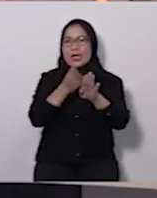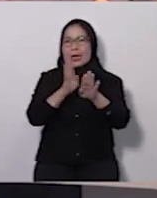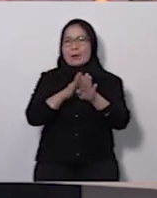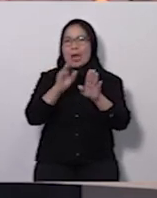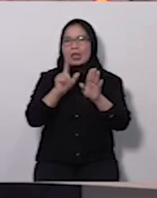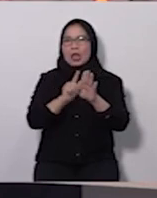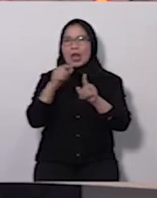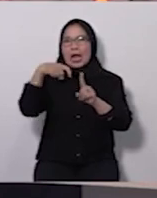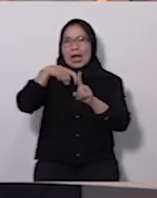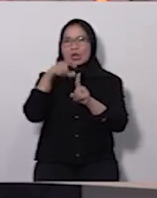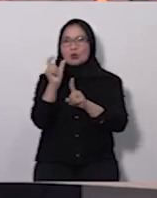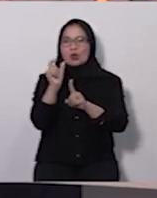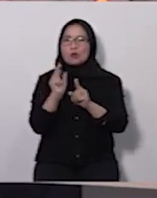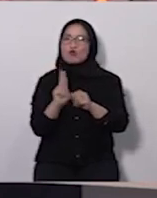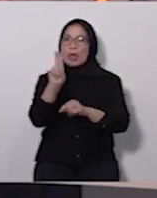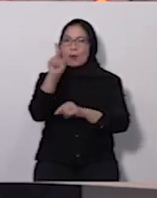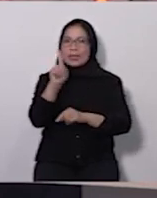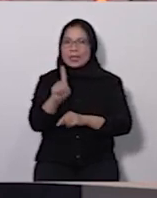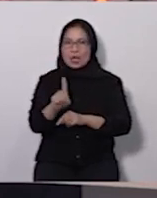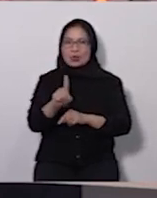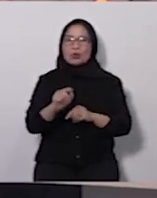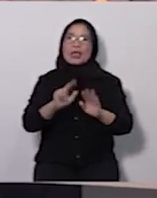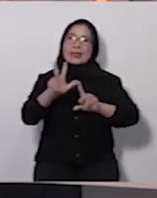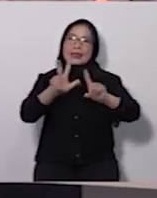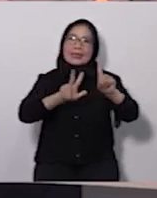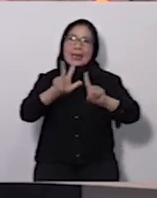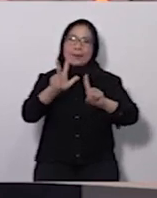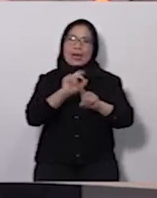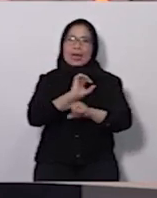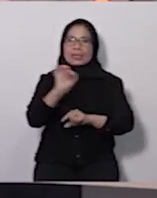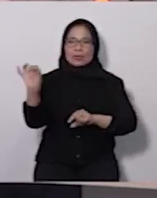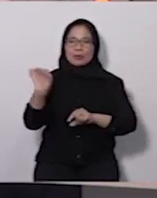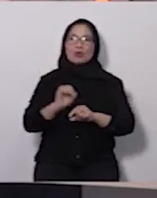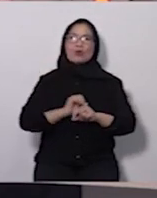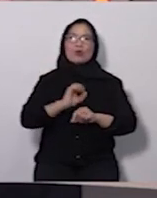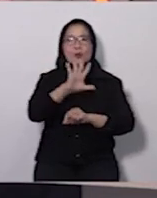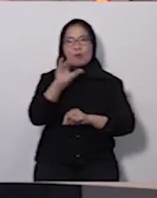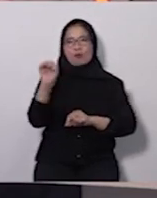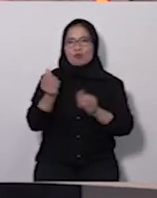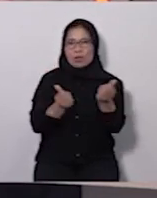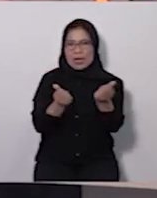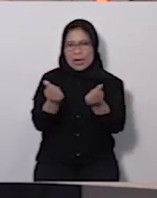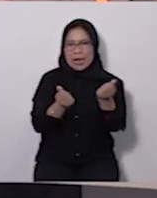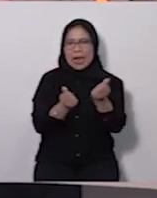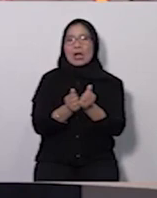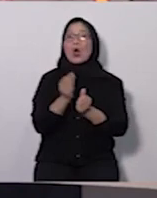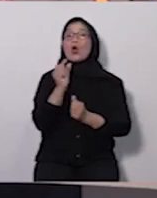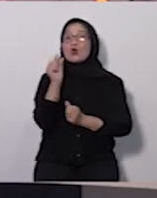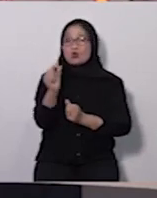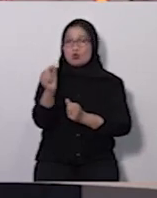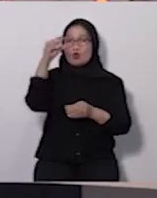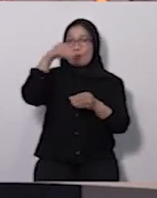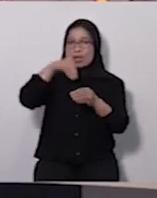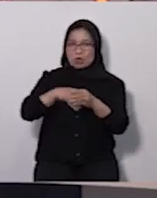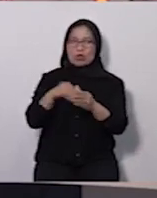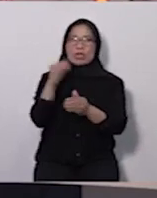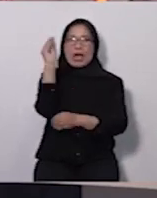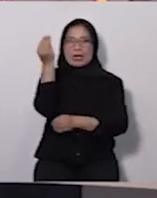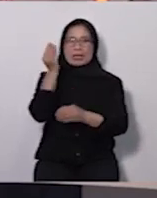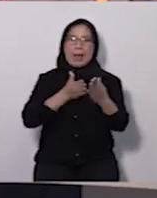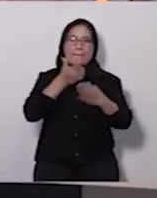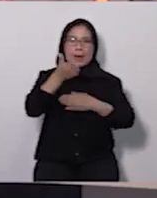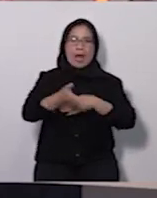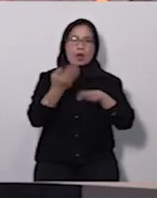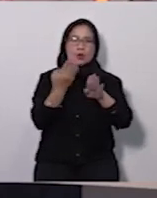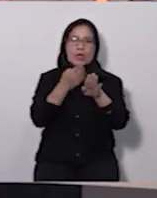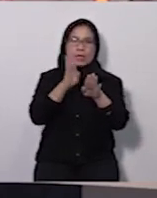kalihurip Utama 1 sebanyak 13.050 kendaraan Sedangkan untuk yang masuk Jakarta melalui